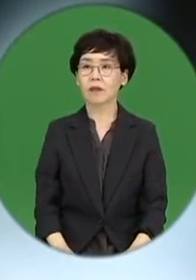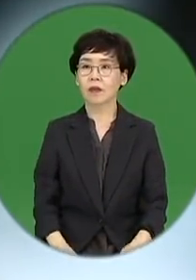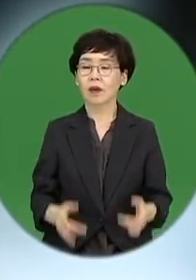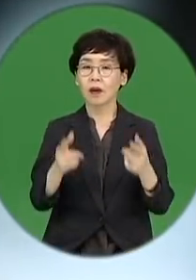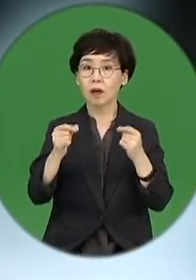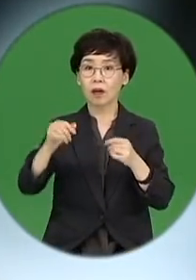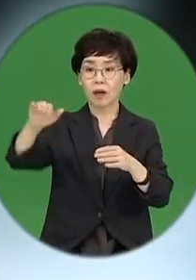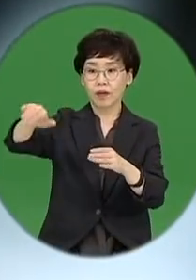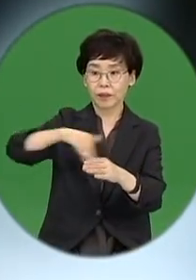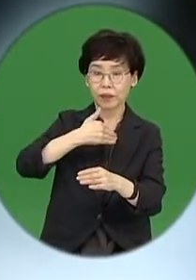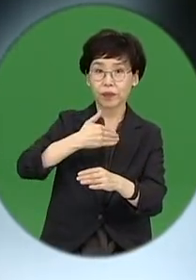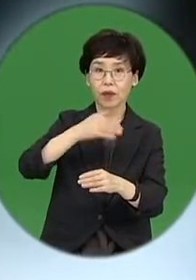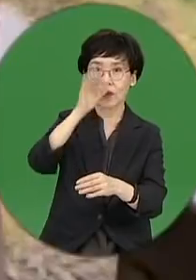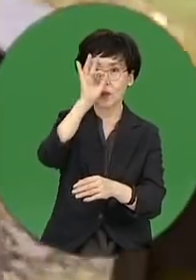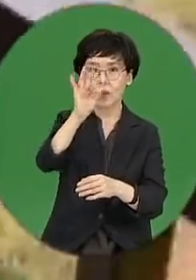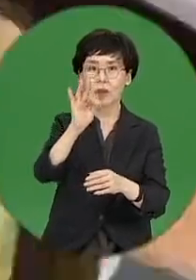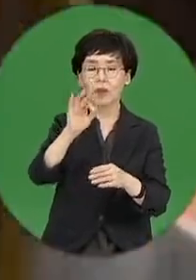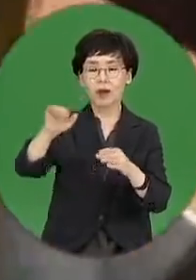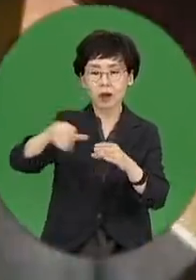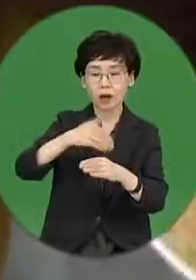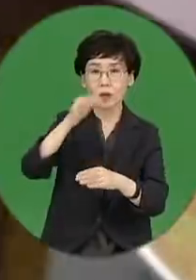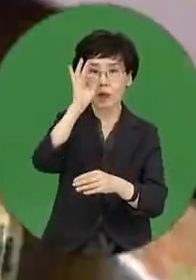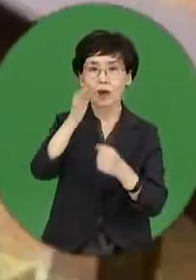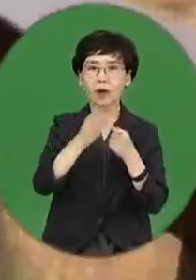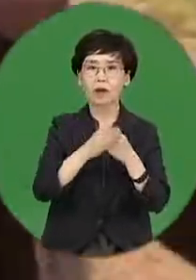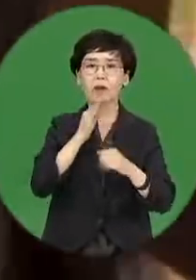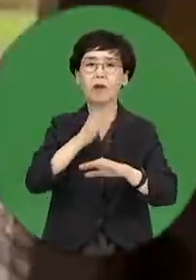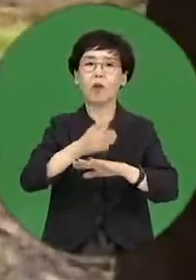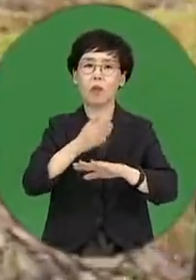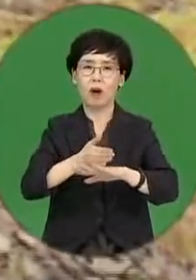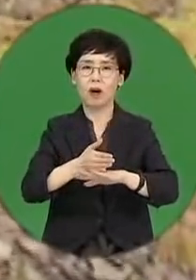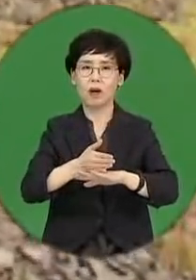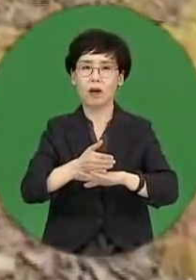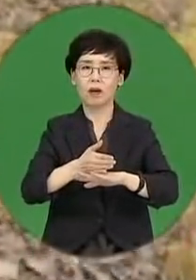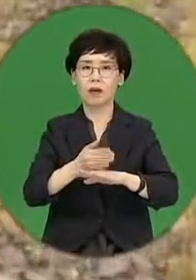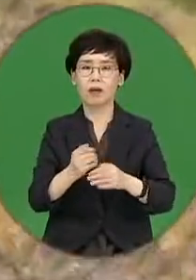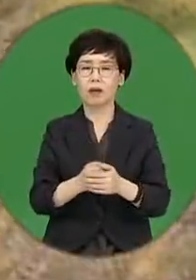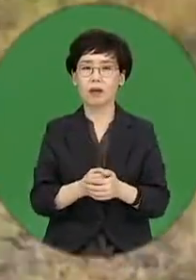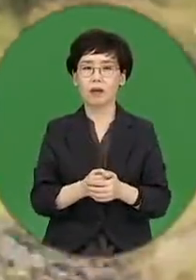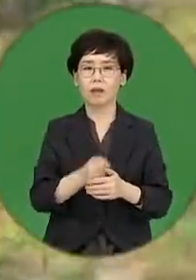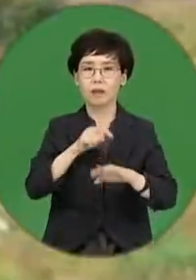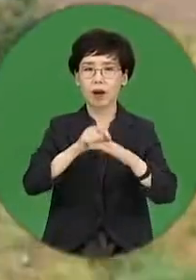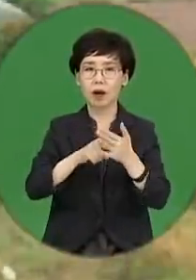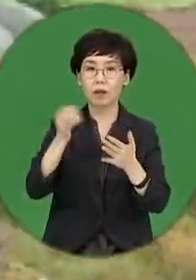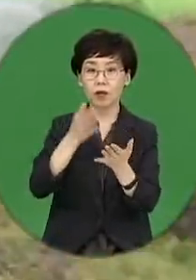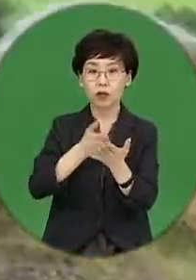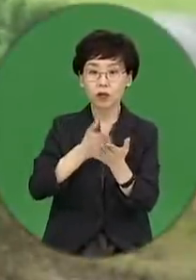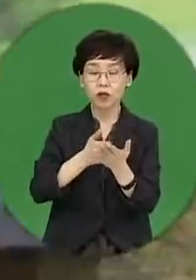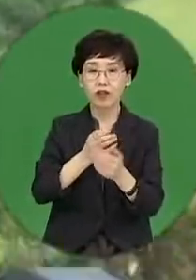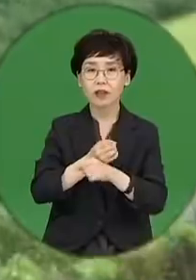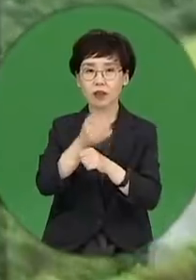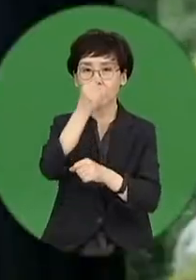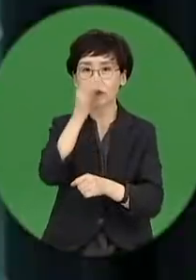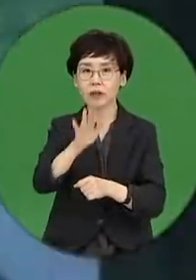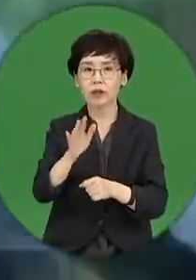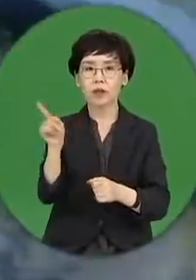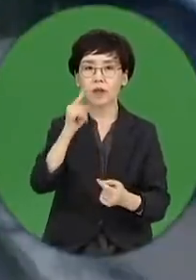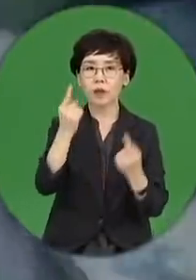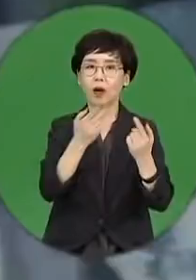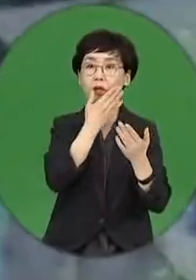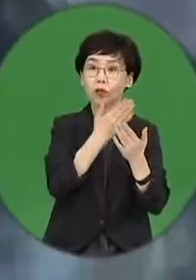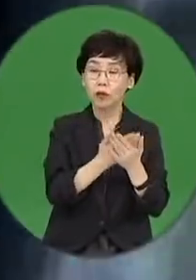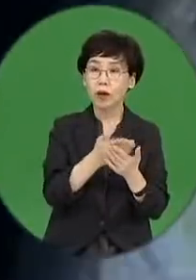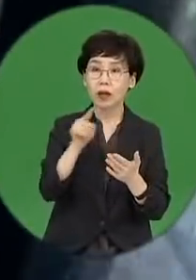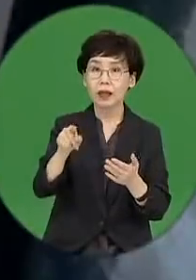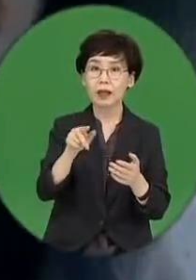제보 영상 보내주신 분들 정말 저희가 고마운 마음으로 소중하게 이렇게 뉴스에서 내보내드리고 있습니다만 일단 무엇보다 중요한 것은 이